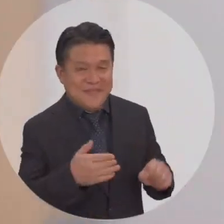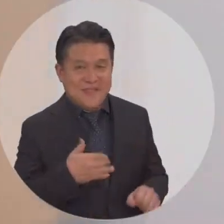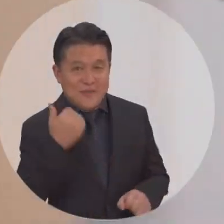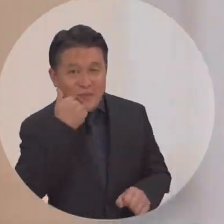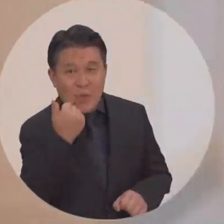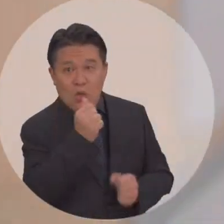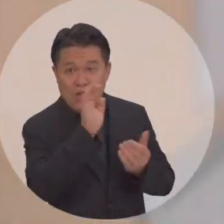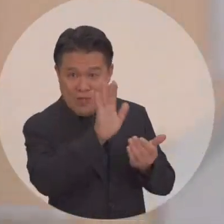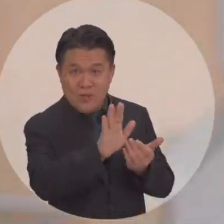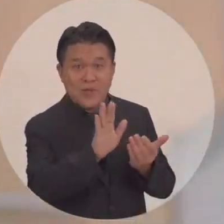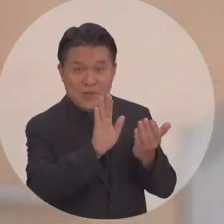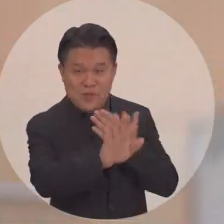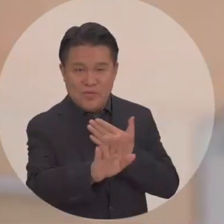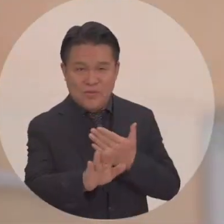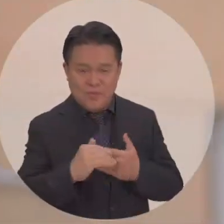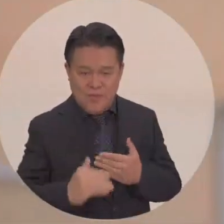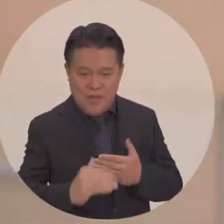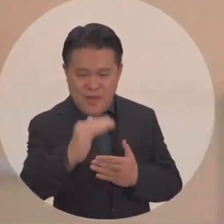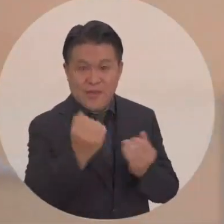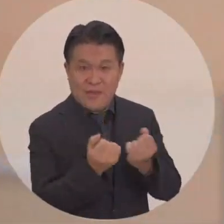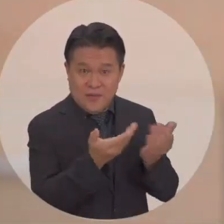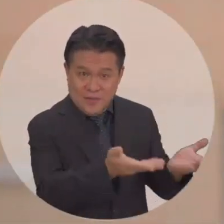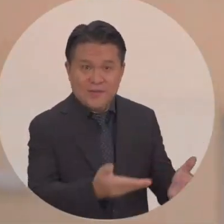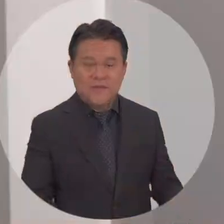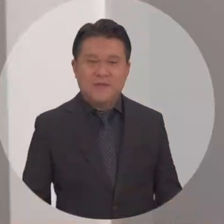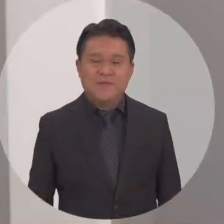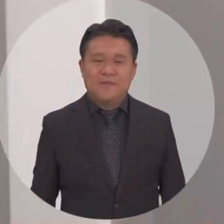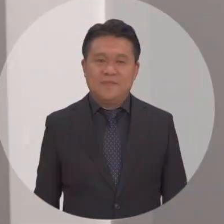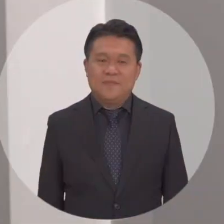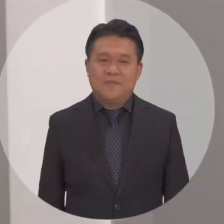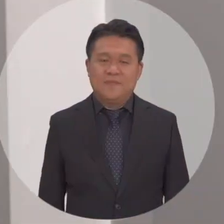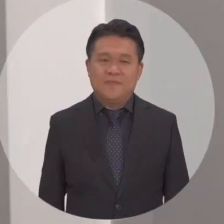대상자에게 자기소개 후 진행 순서를 설명합니다.